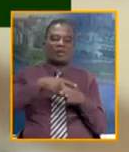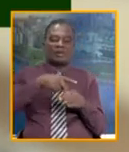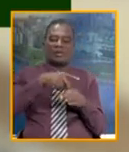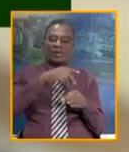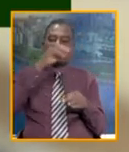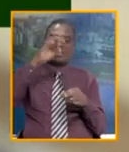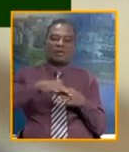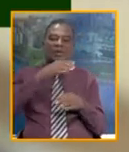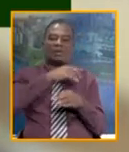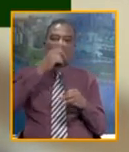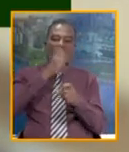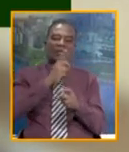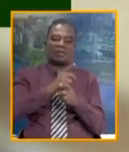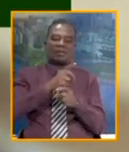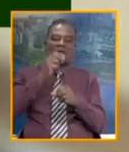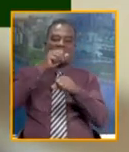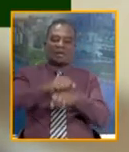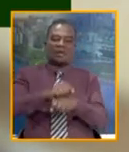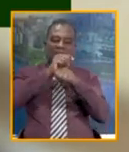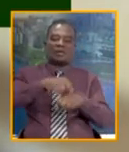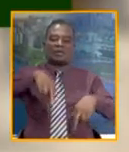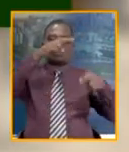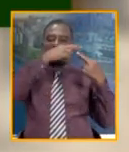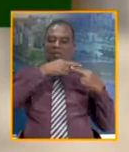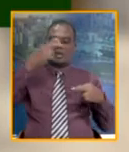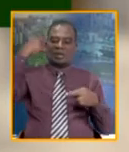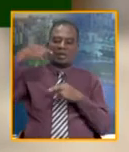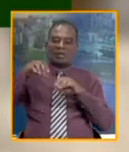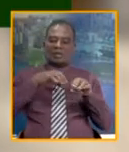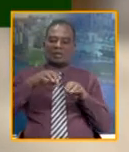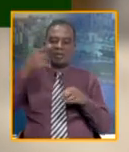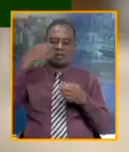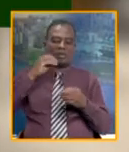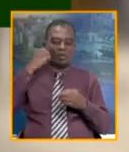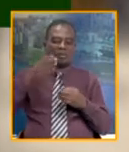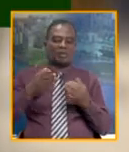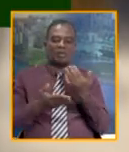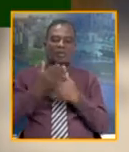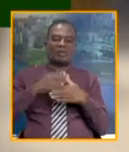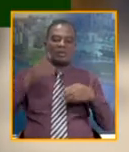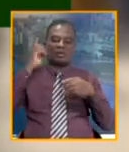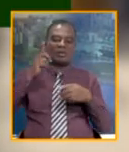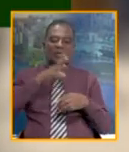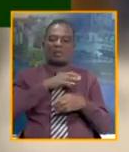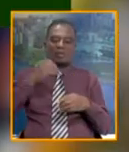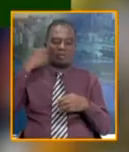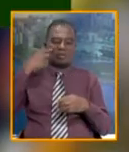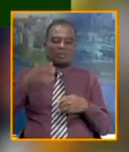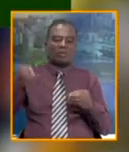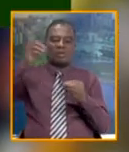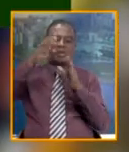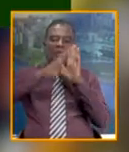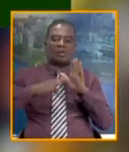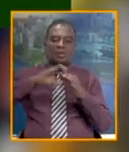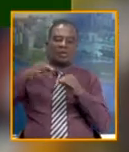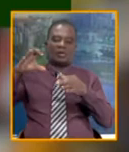électoral à maintenir leur attitude responsable et constructive observée lors du dialogue politique en vue du